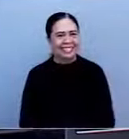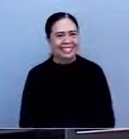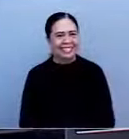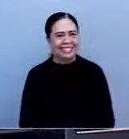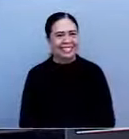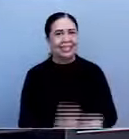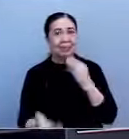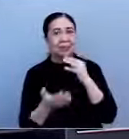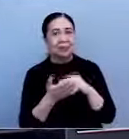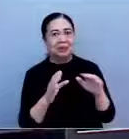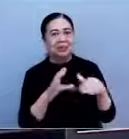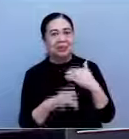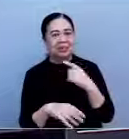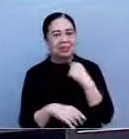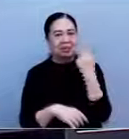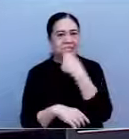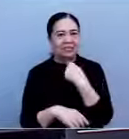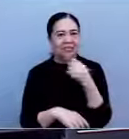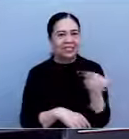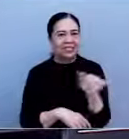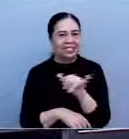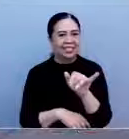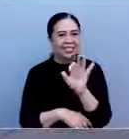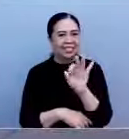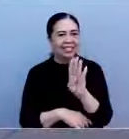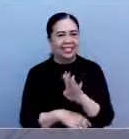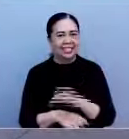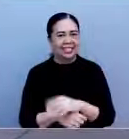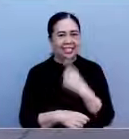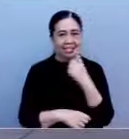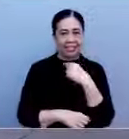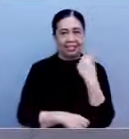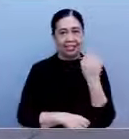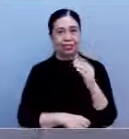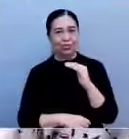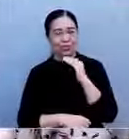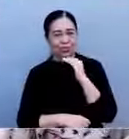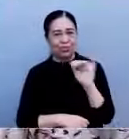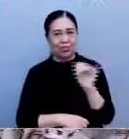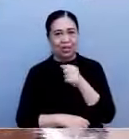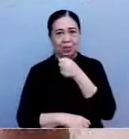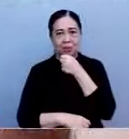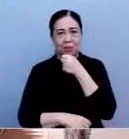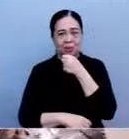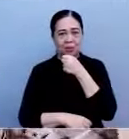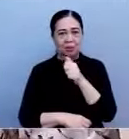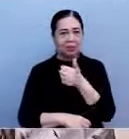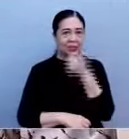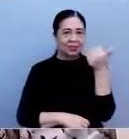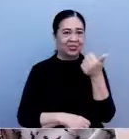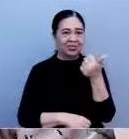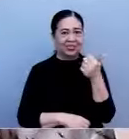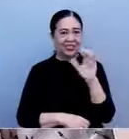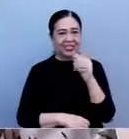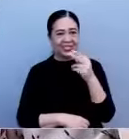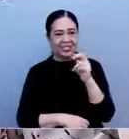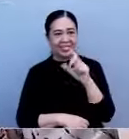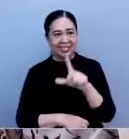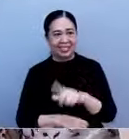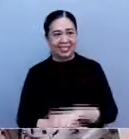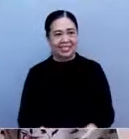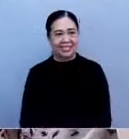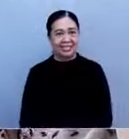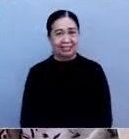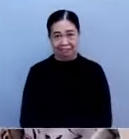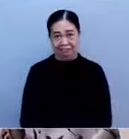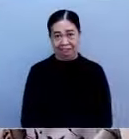Alam niyo, sinasabi mo, nakita ko nga sa face mo. Pero ganun ba, aura mo, parang yun, newscaster lang. Parang serious. Wow. Serious. Parang nakikita